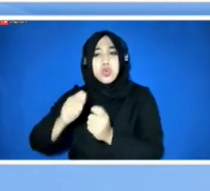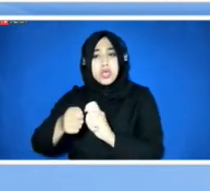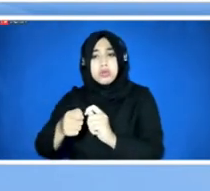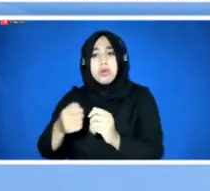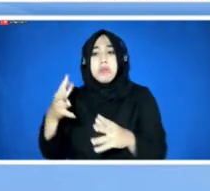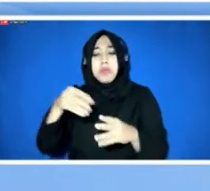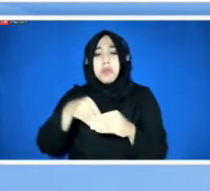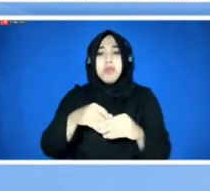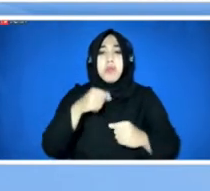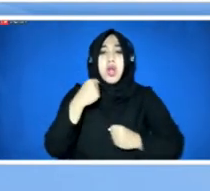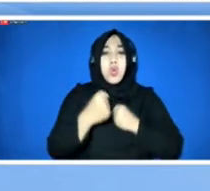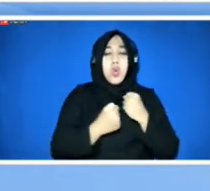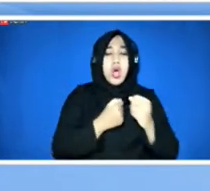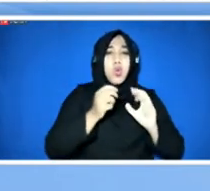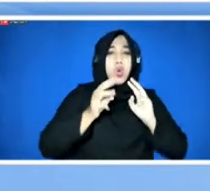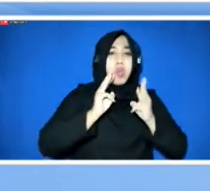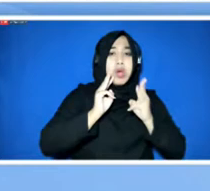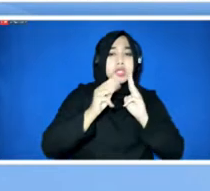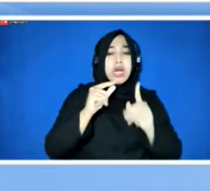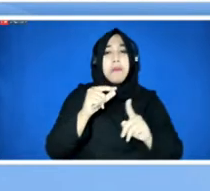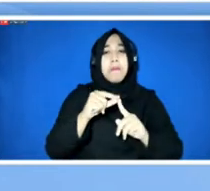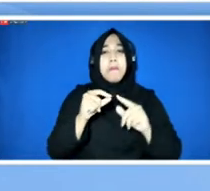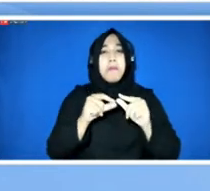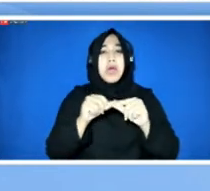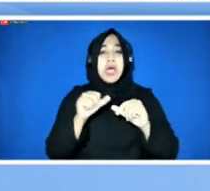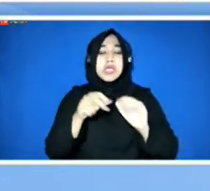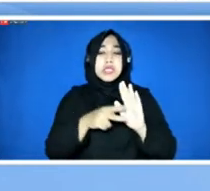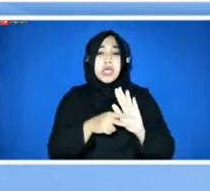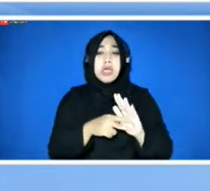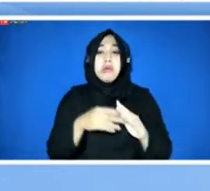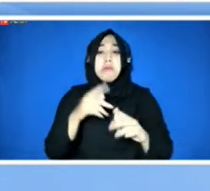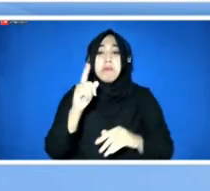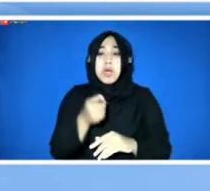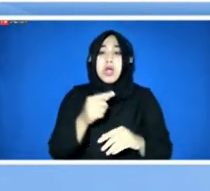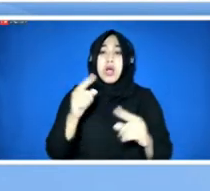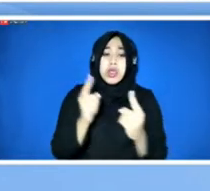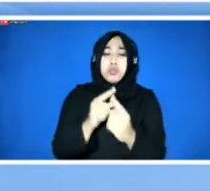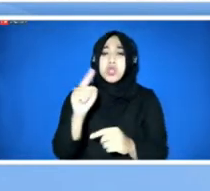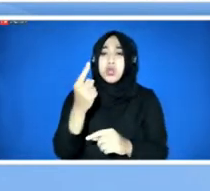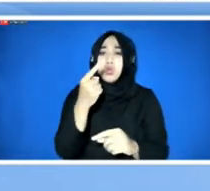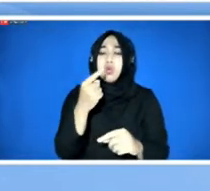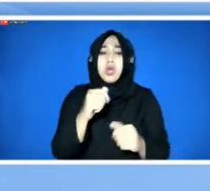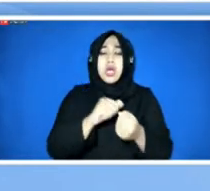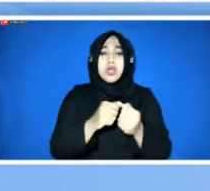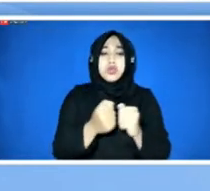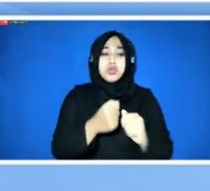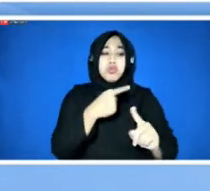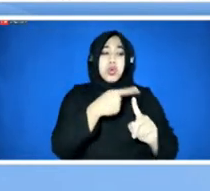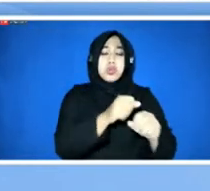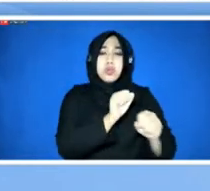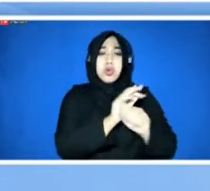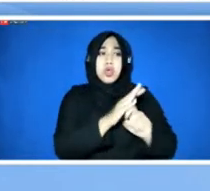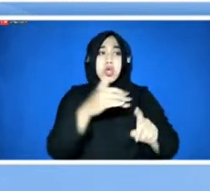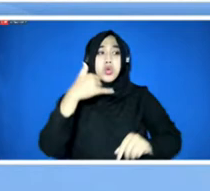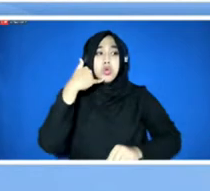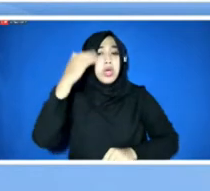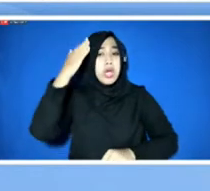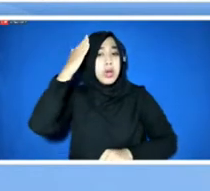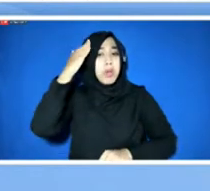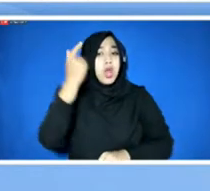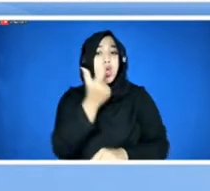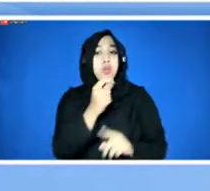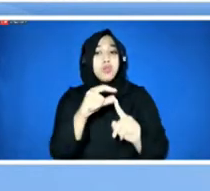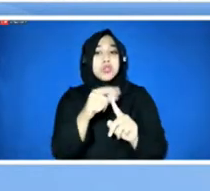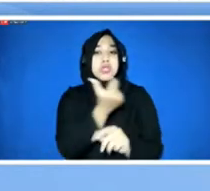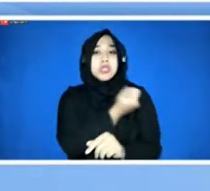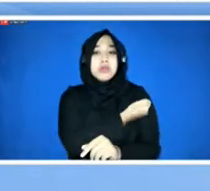melakukan wawancara pasien. Kami pernah menemukan di awal kasus itu satu orang pasien konfirmasi positif dihubungi sama kepala puskesmas, didatangi